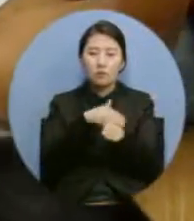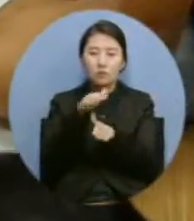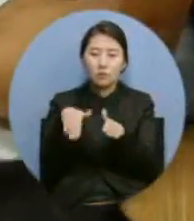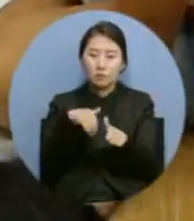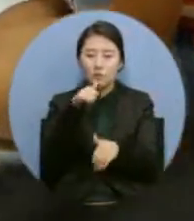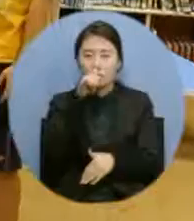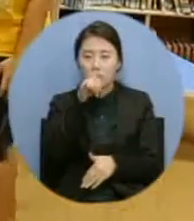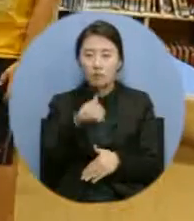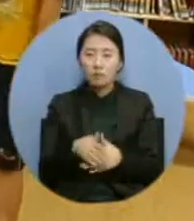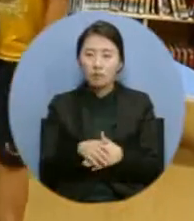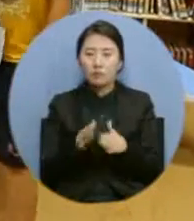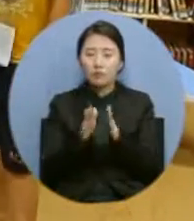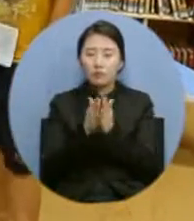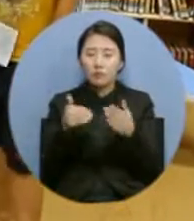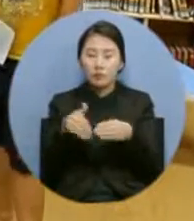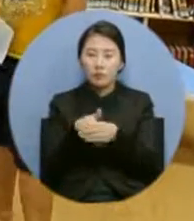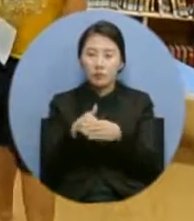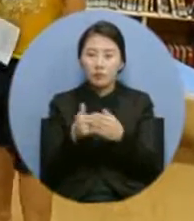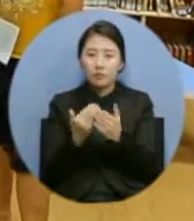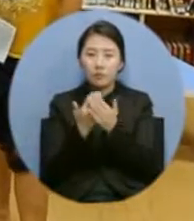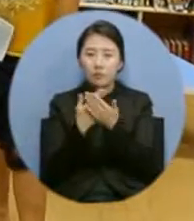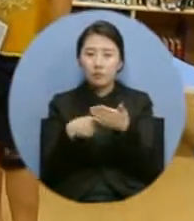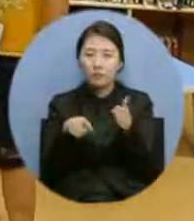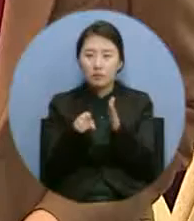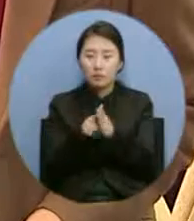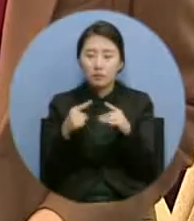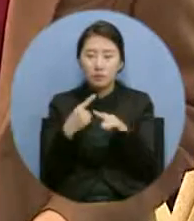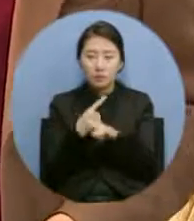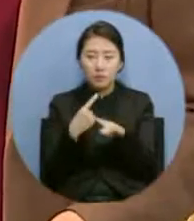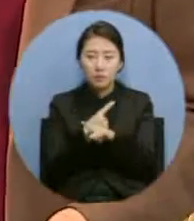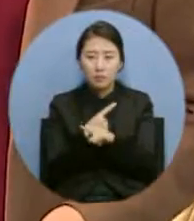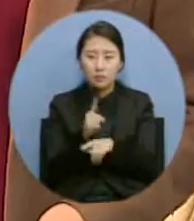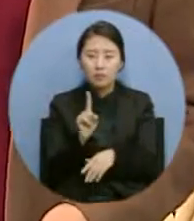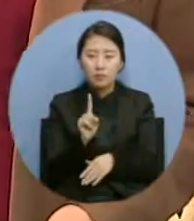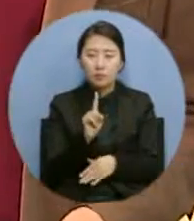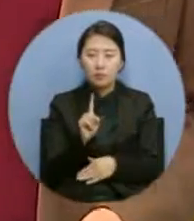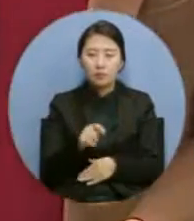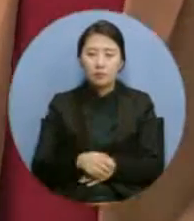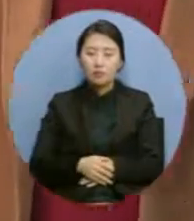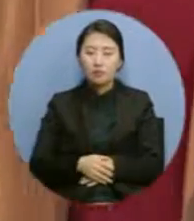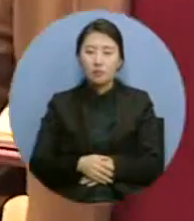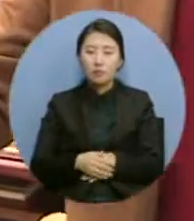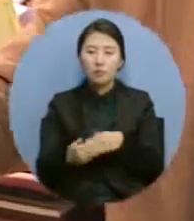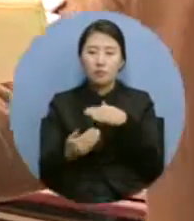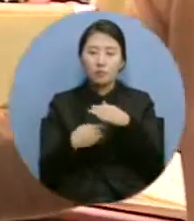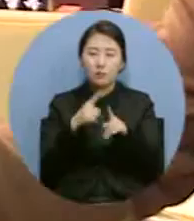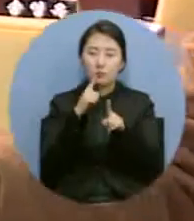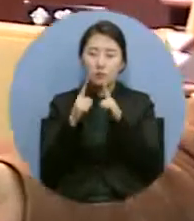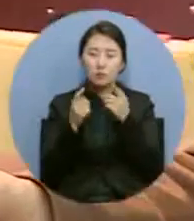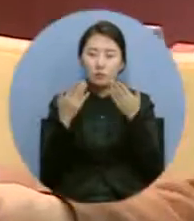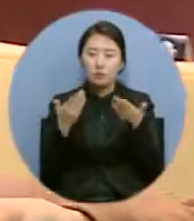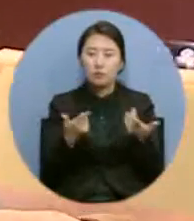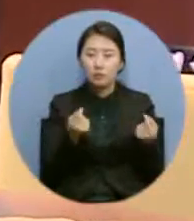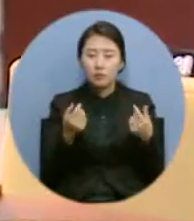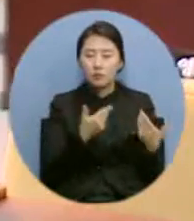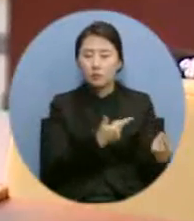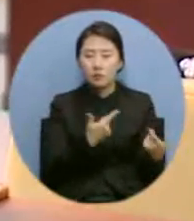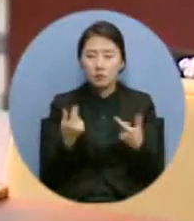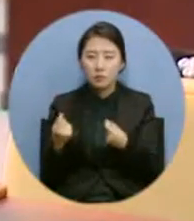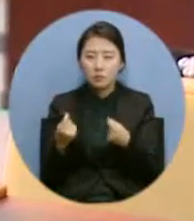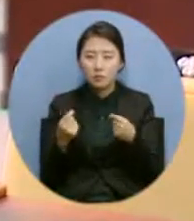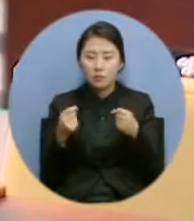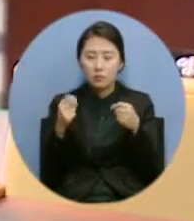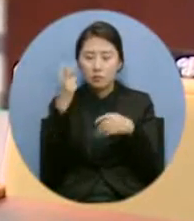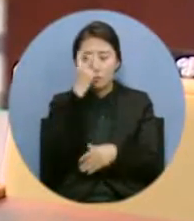상황입니다. 이런 도서문화 활성화를 위한 개선점이나 보완점이 있을 것 같아요. 아까 말씀드린 것처럼 통합 관리 시스템